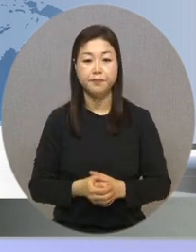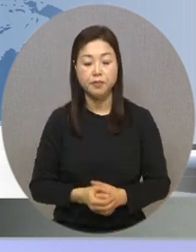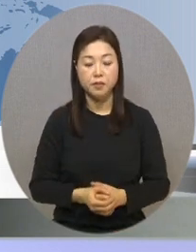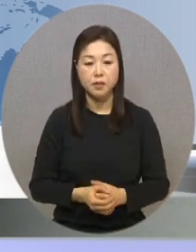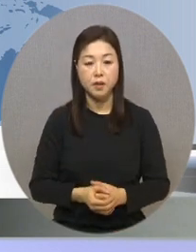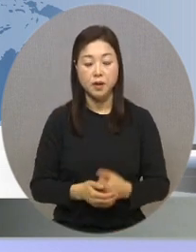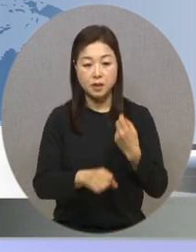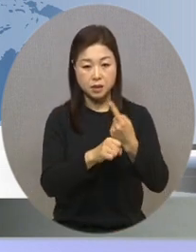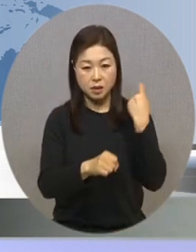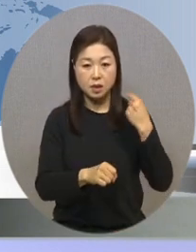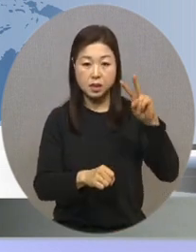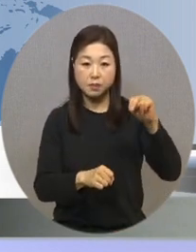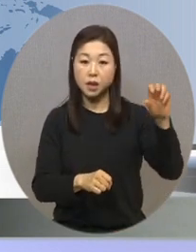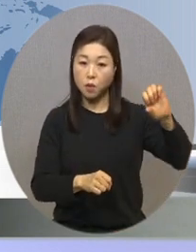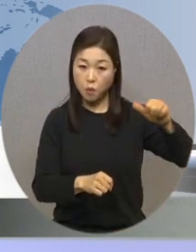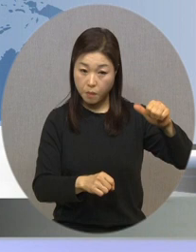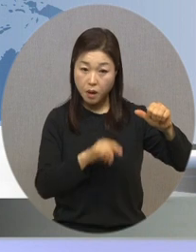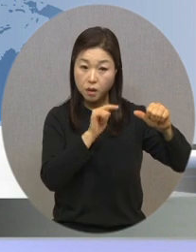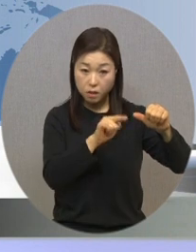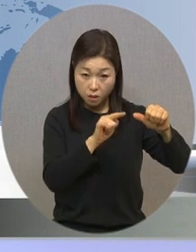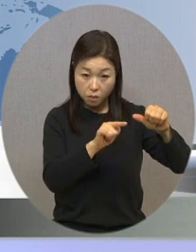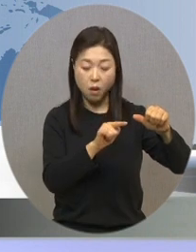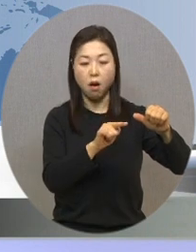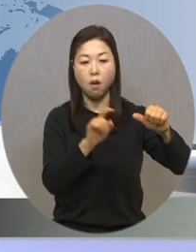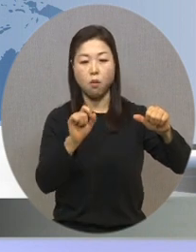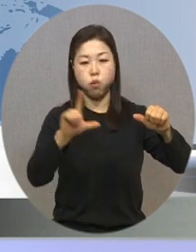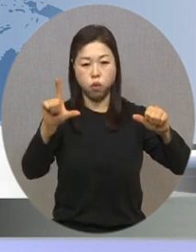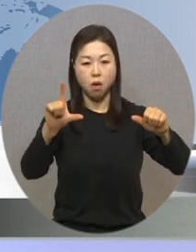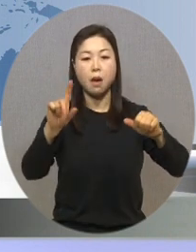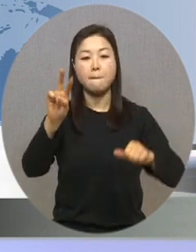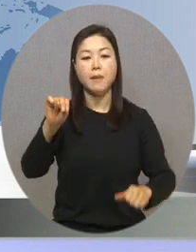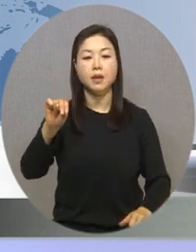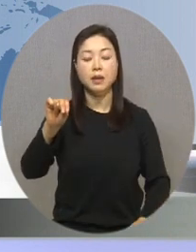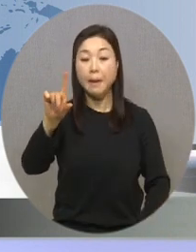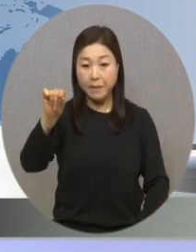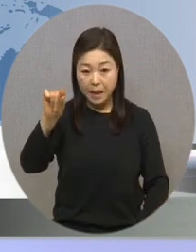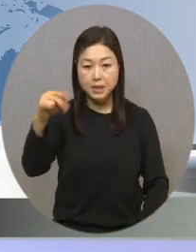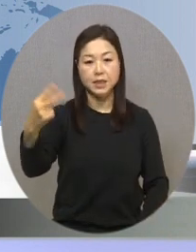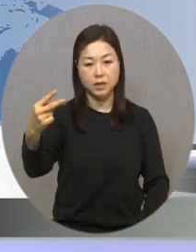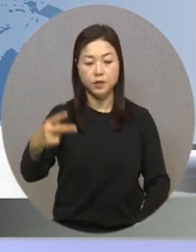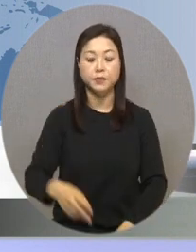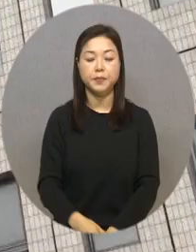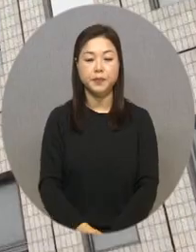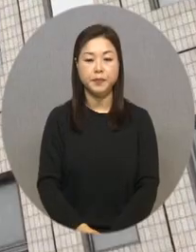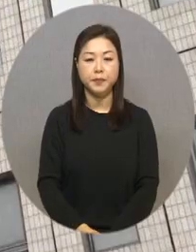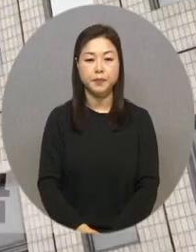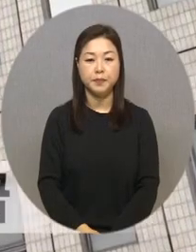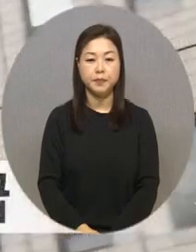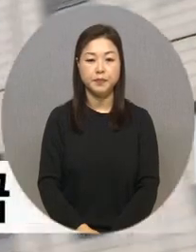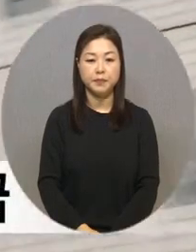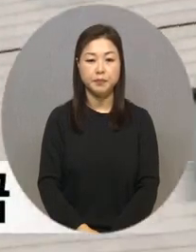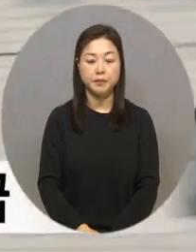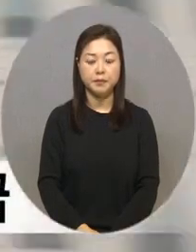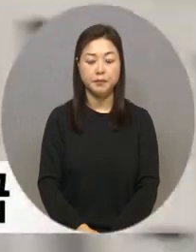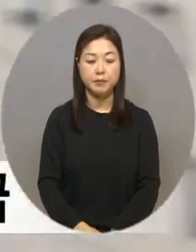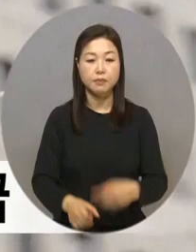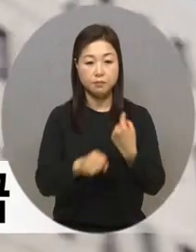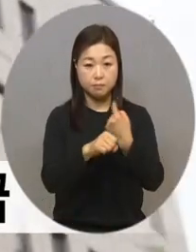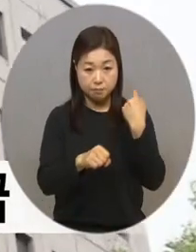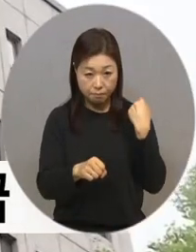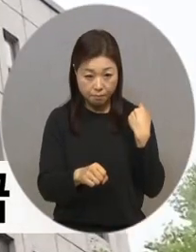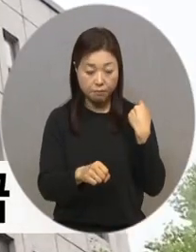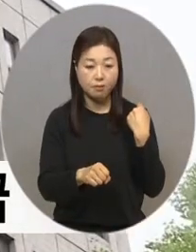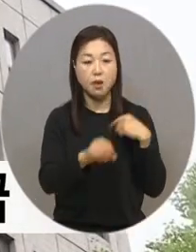지난해 2만 500여 대를 지원한 것보다 약 1만 2천 대 늘린 것입니다. 지난해 방통위는